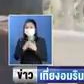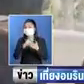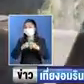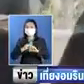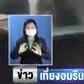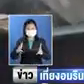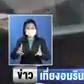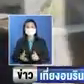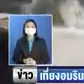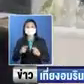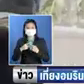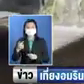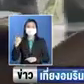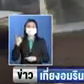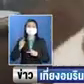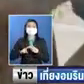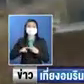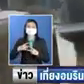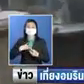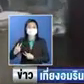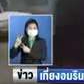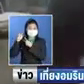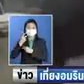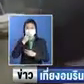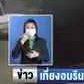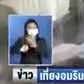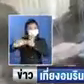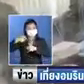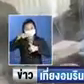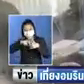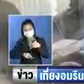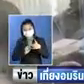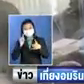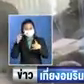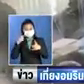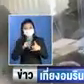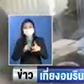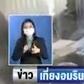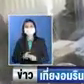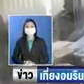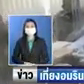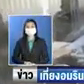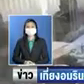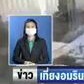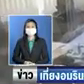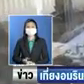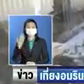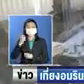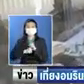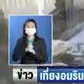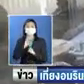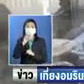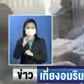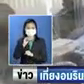ยหรือแต่มันมีอีกมุมนึงอยากให้ย้อนดูประวัติแล้วก็พฤติกรรมของพิยดานะคุณผู้ชมครับตั้งแต่ปี